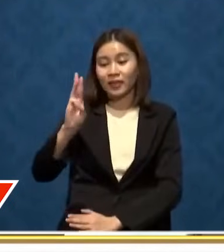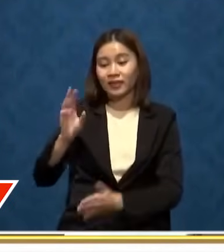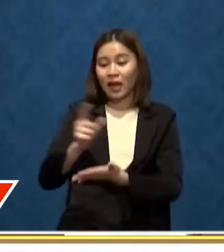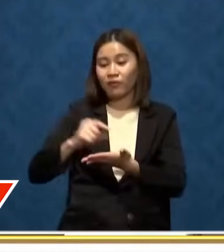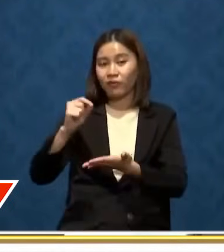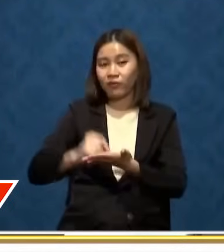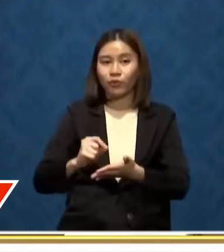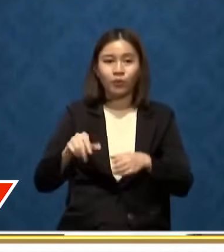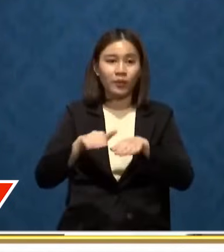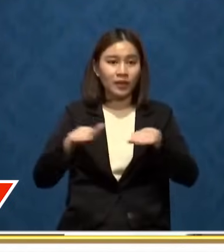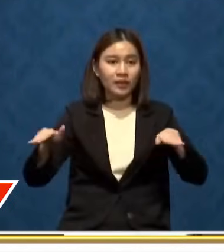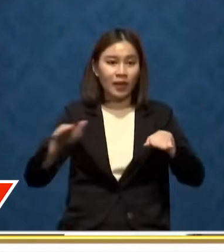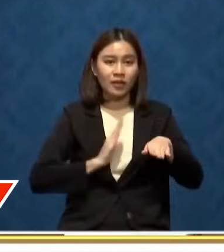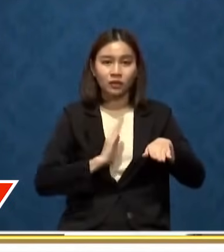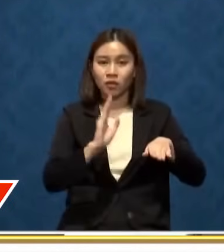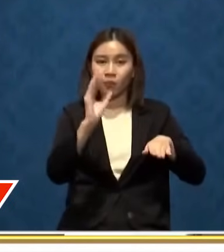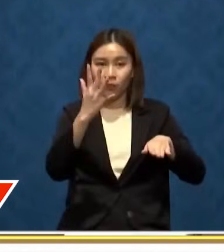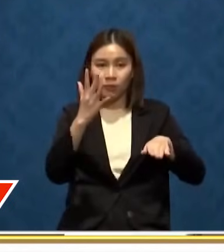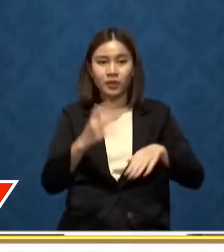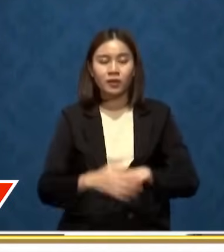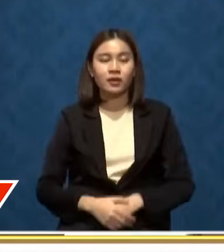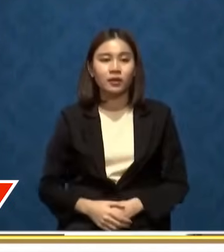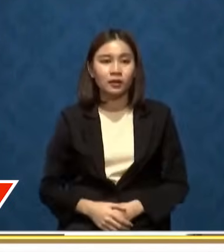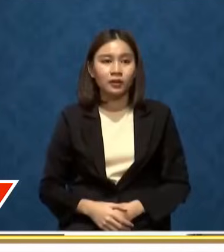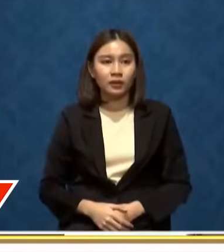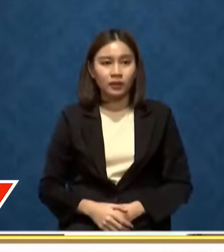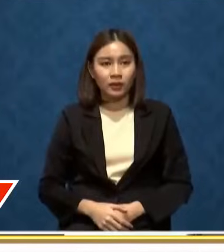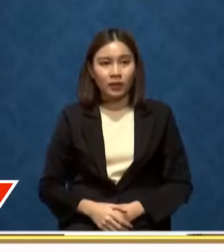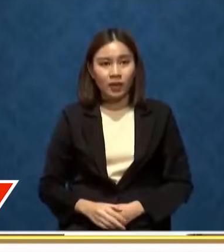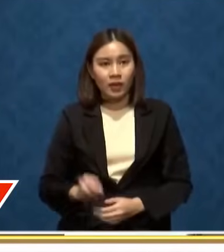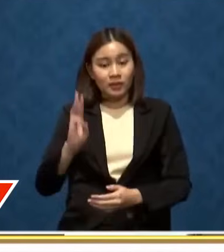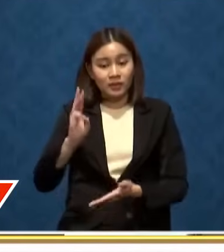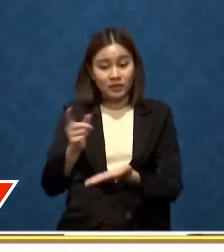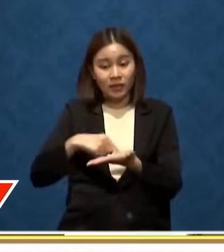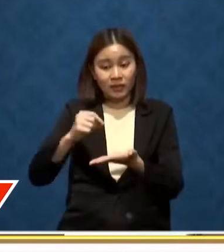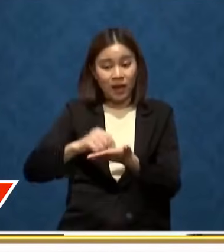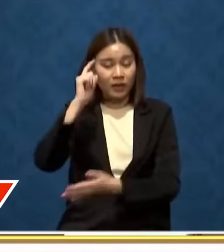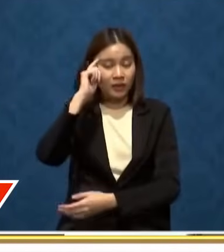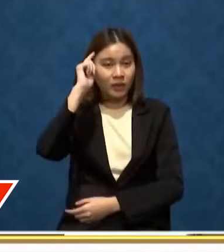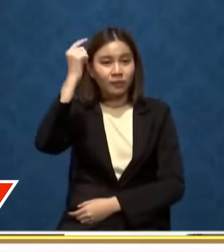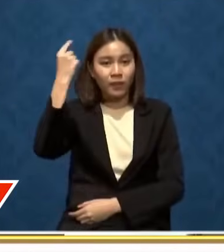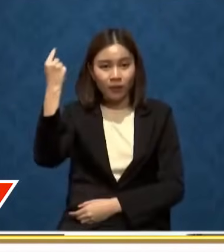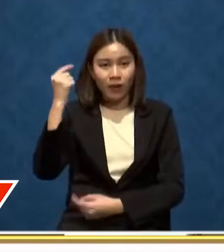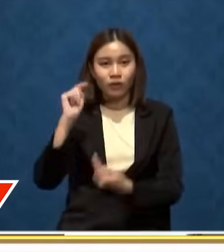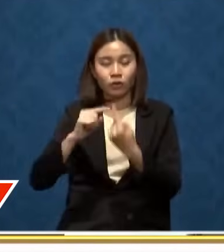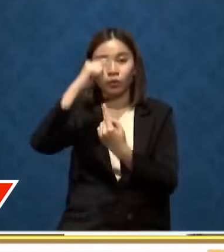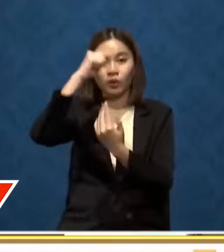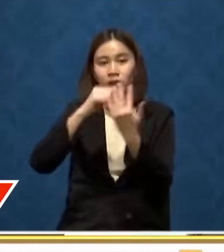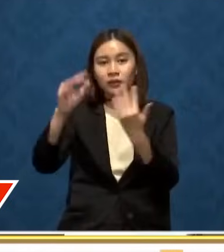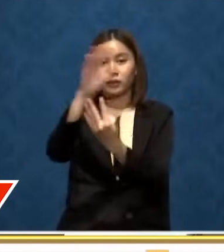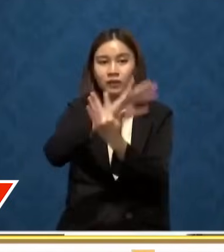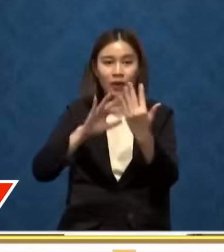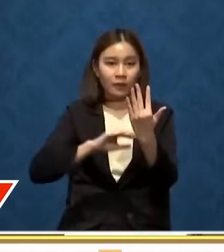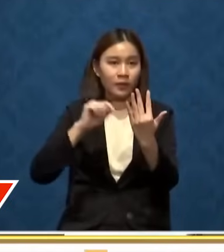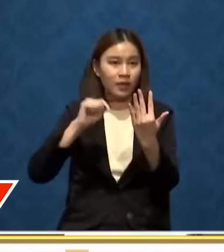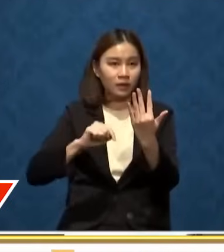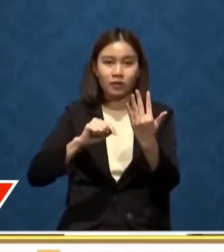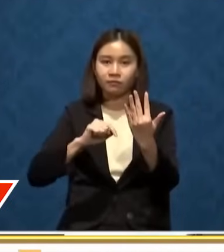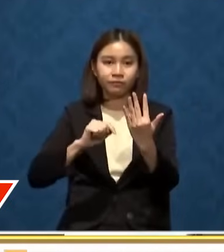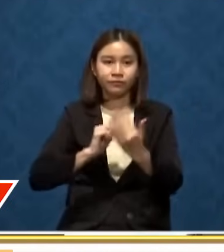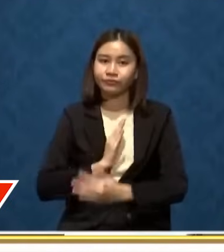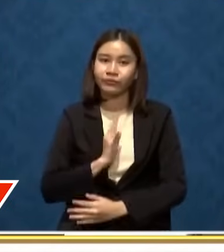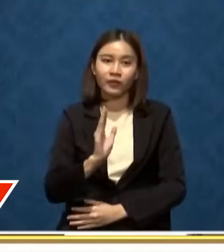นะคะแต่สัญญาอัตลักษณ์นักแสดงและความคิดสร้างสรรค์ในประเทศไทยนั้นยังไม่เป็นธร